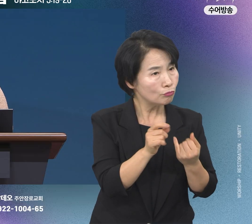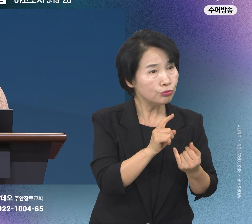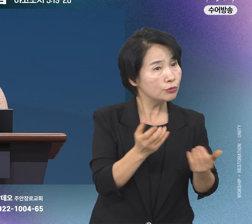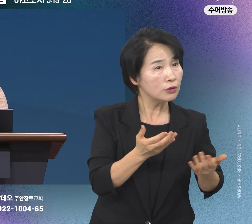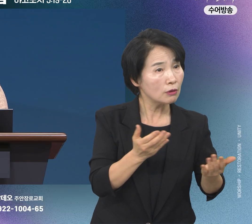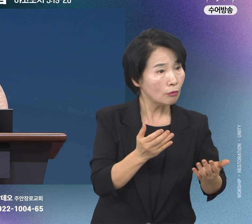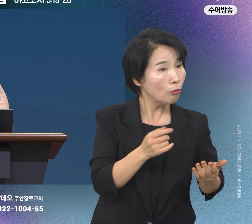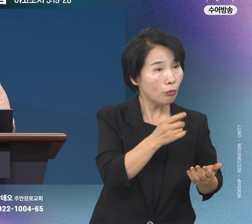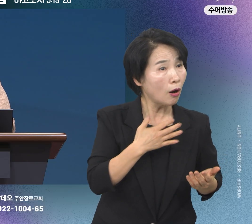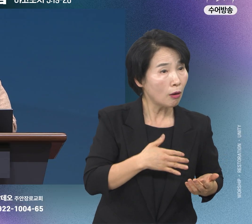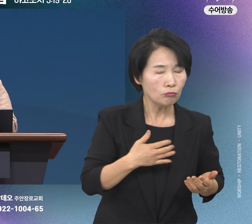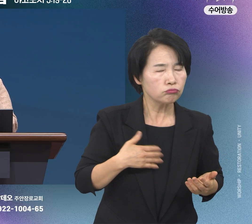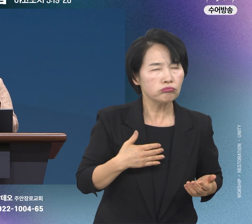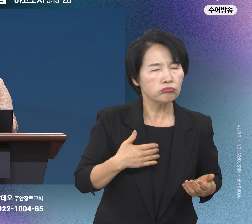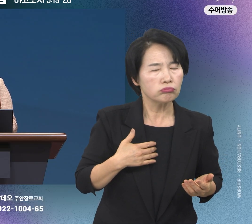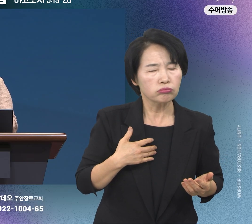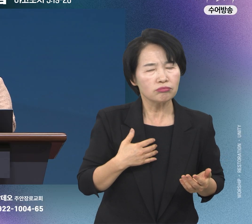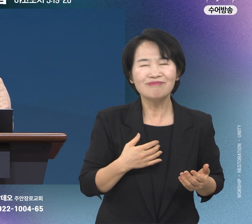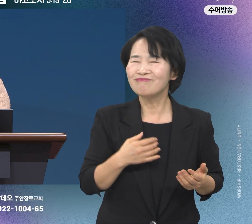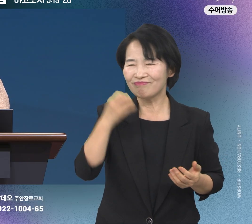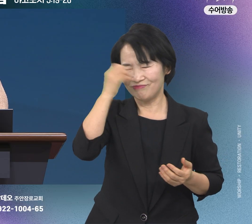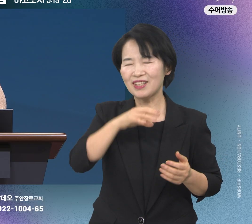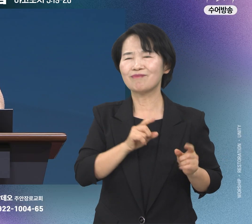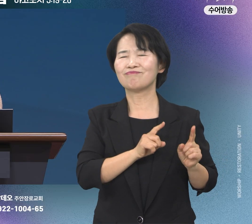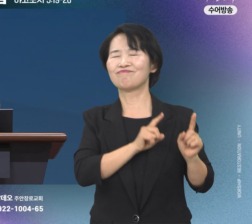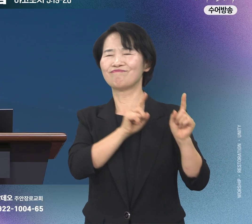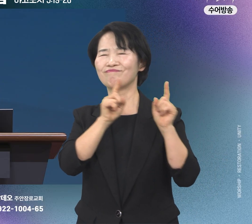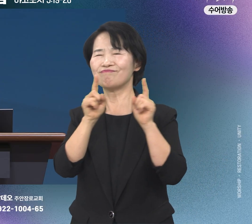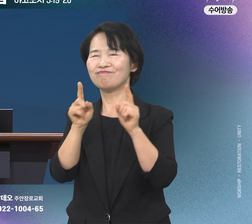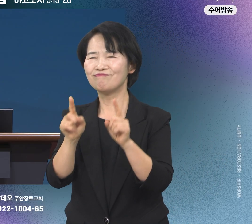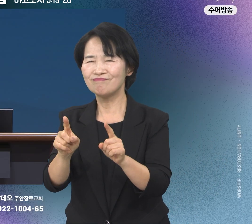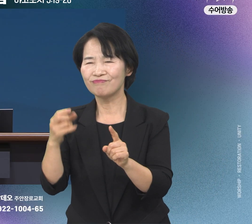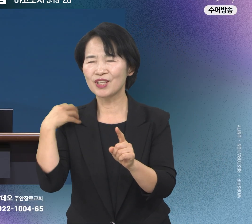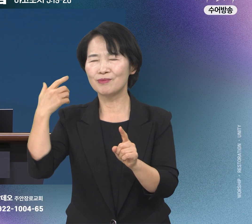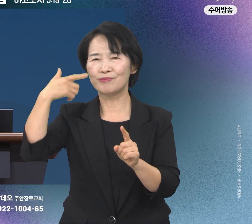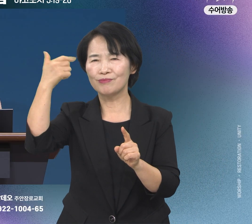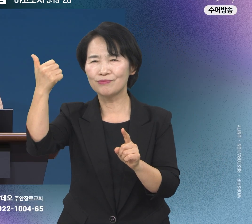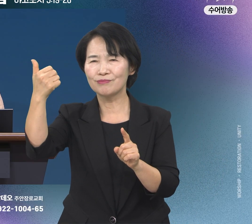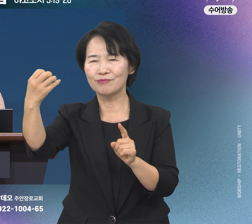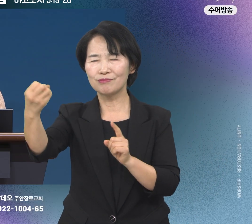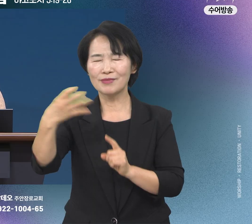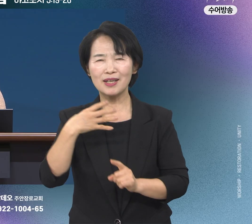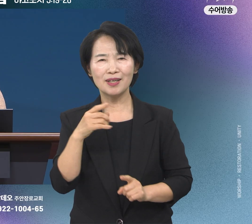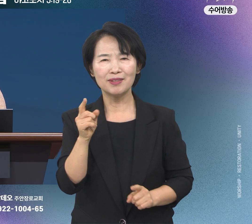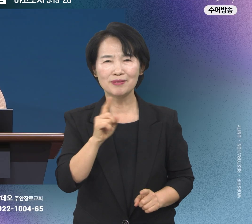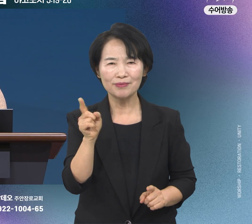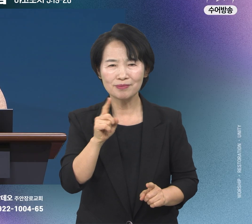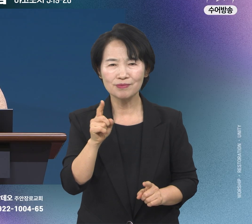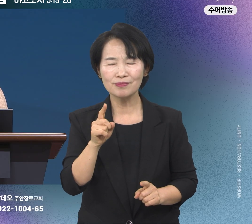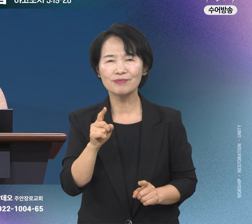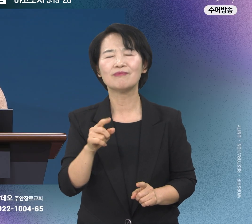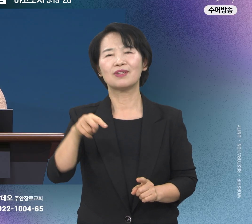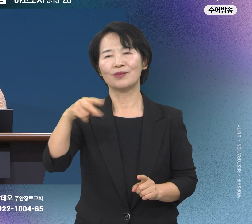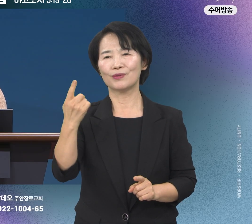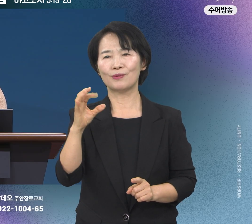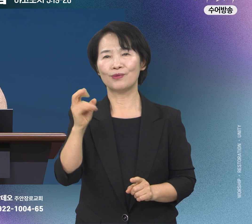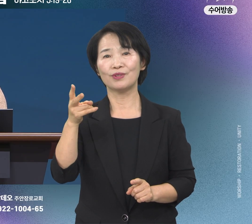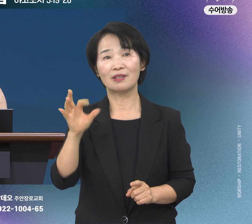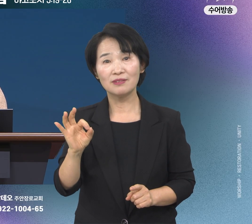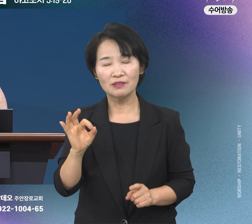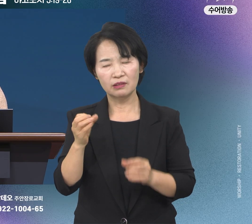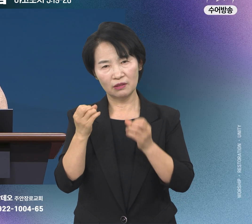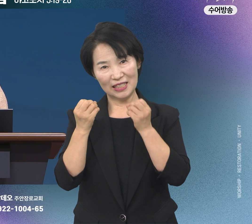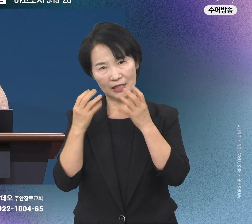얘기인지 알아? 하면서 이렇게 하고 있는데 목양실에 도착해서 담임 목사님이 말씀하신 건 소영이가